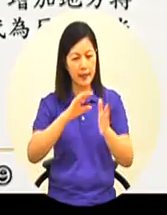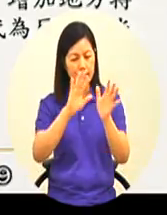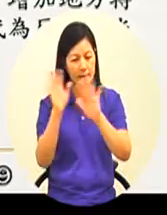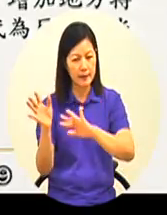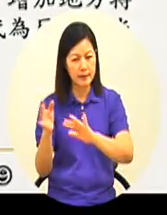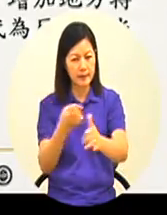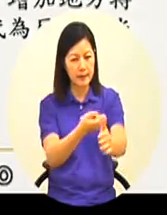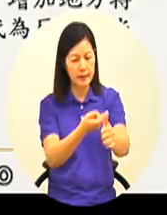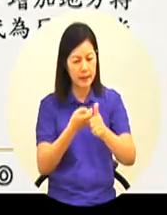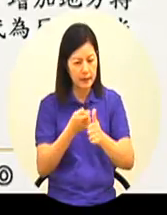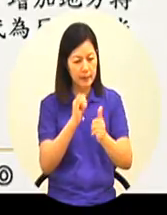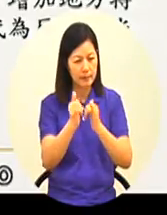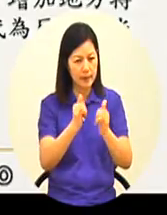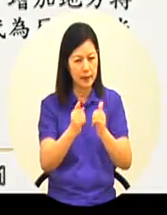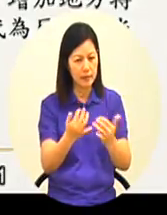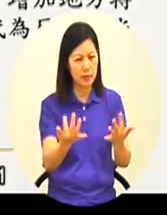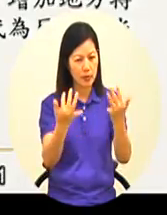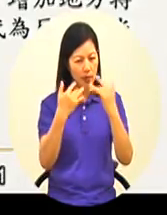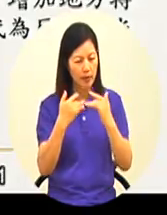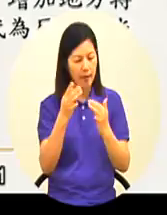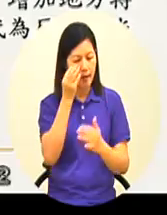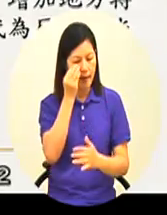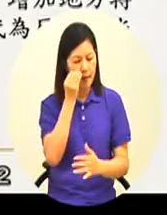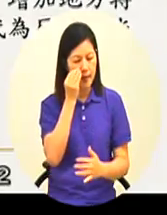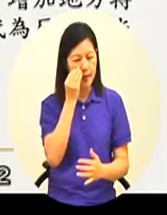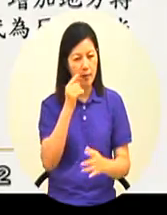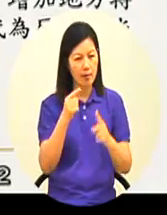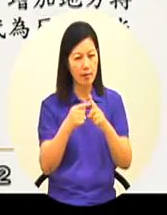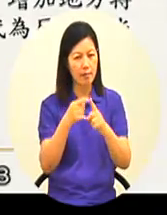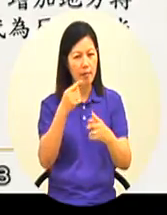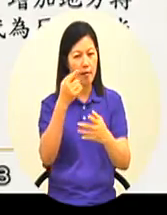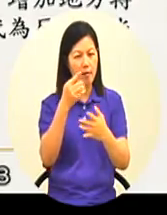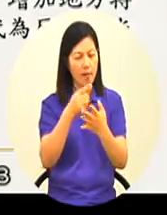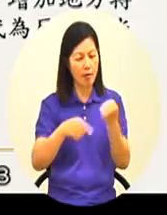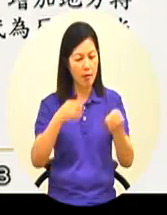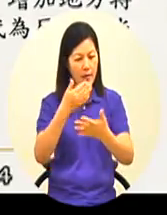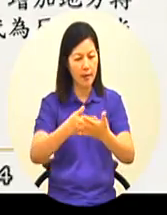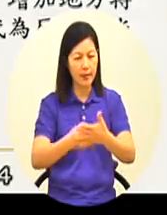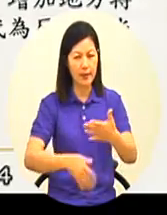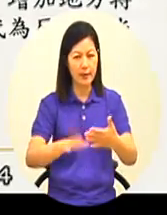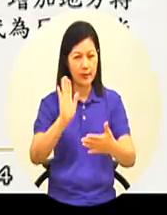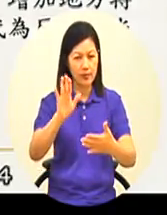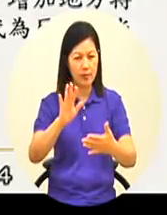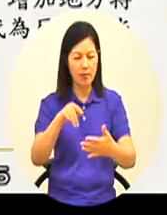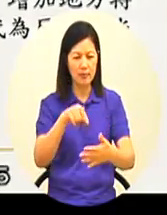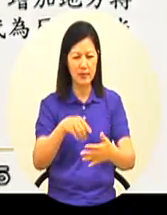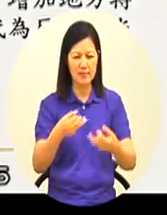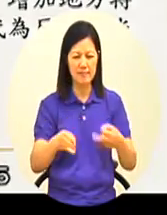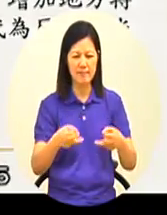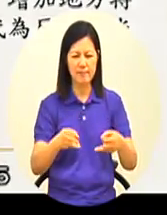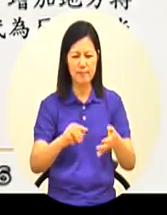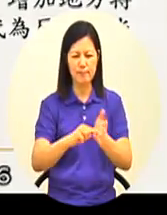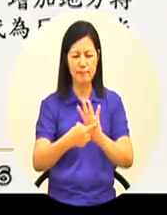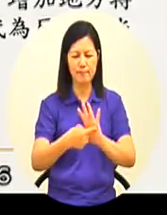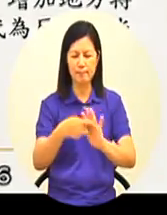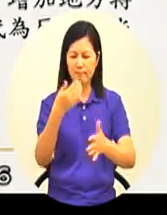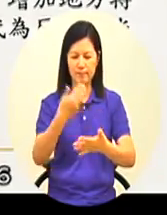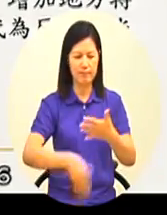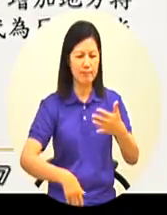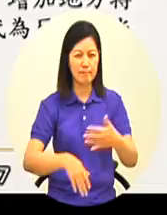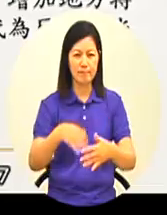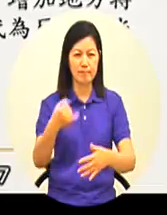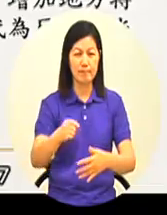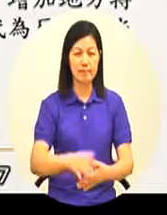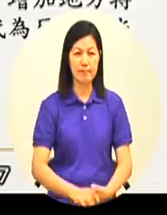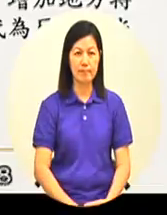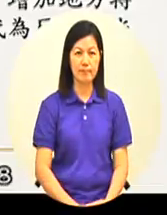引民众来的参观的这个人数已经减少了哈，那表示它的效率是减少的。那